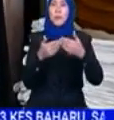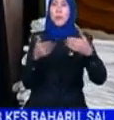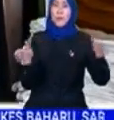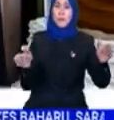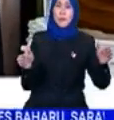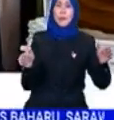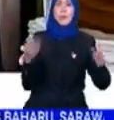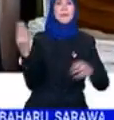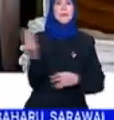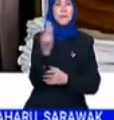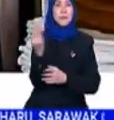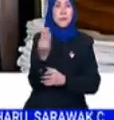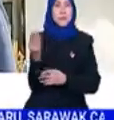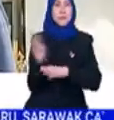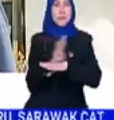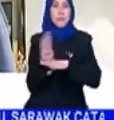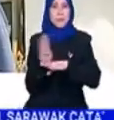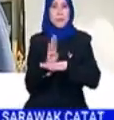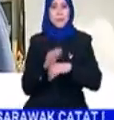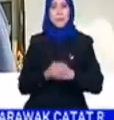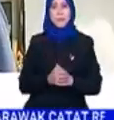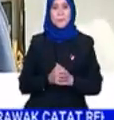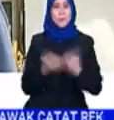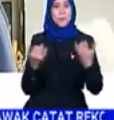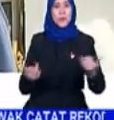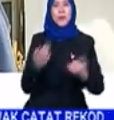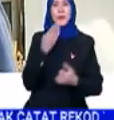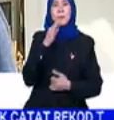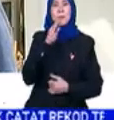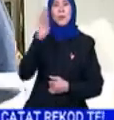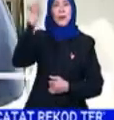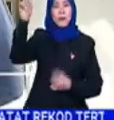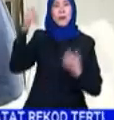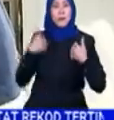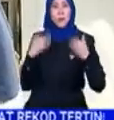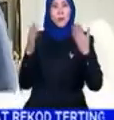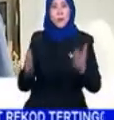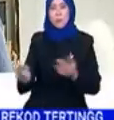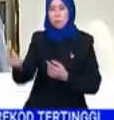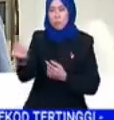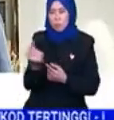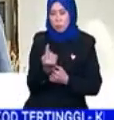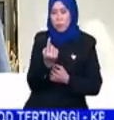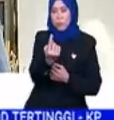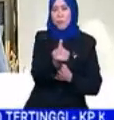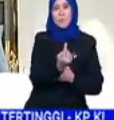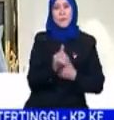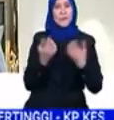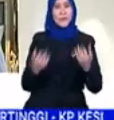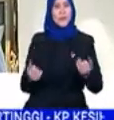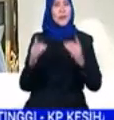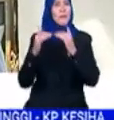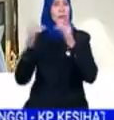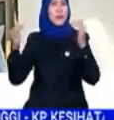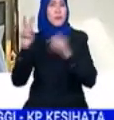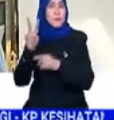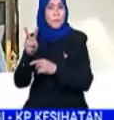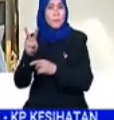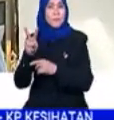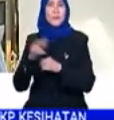lu dalam baik mestilah sekarang nih Alhamdulillah ada orang skies kedatangan dengan Randa balik ke Pasca 2 Gan